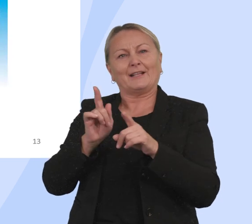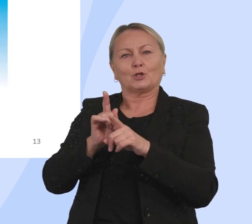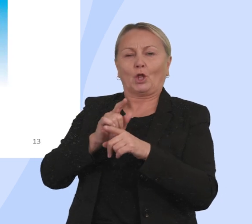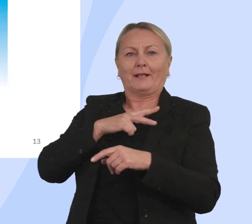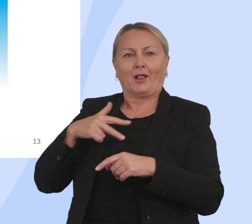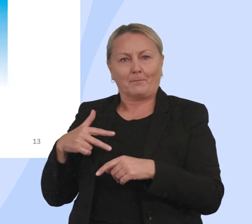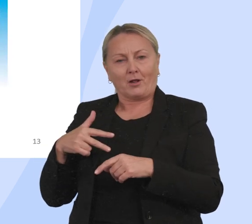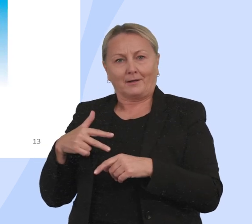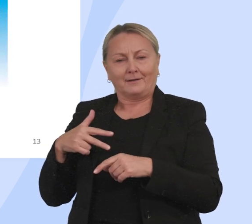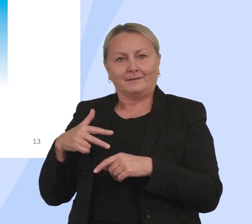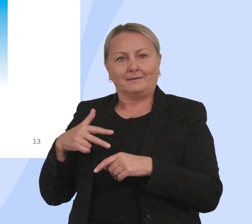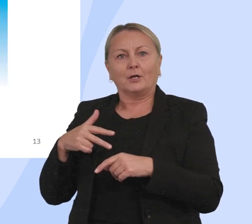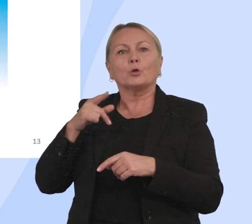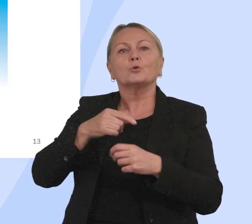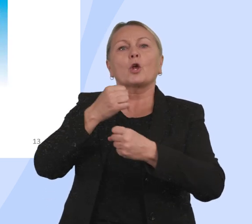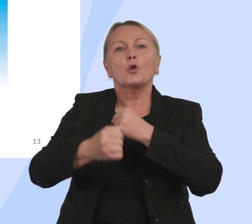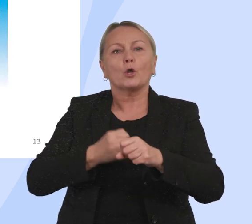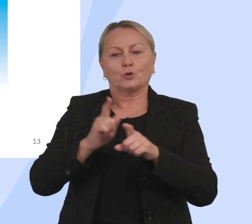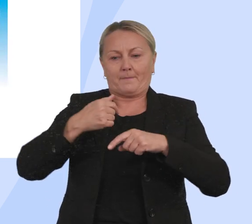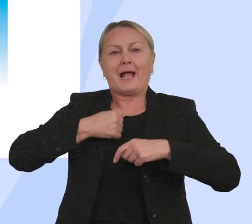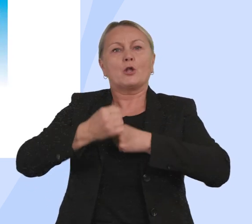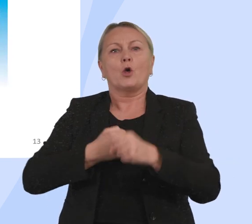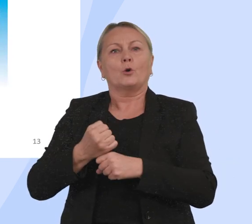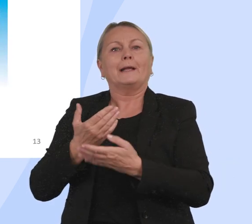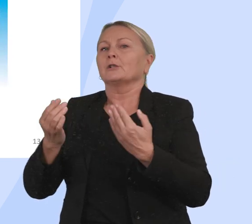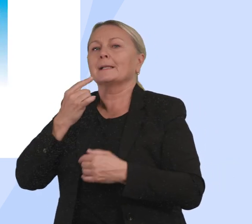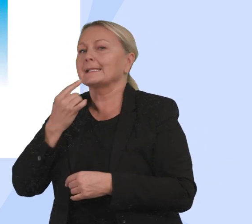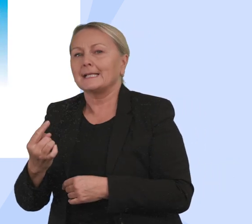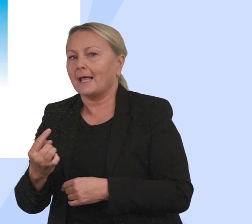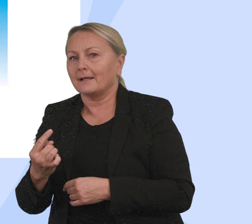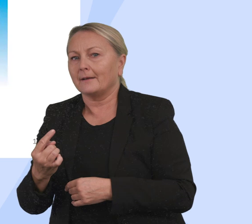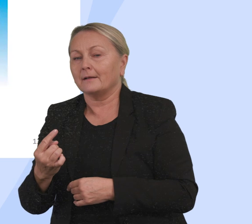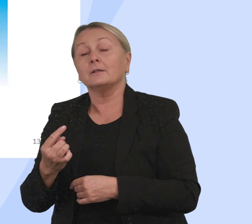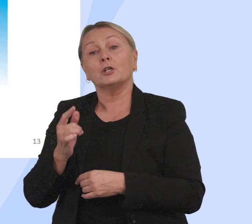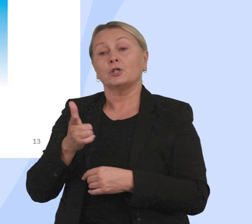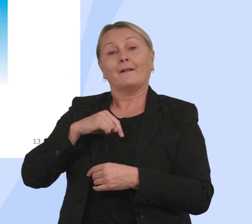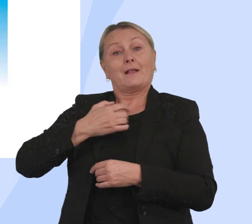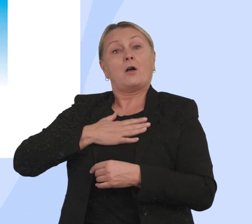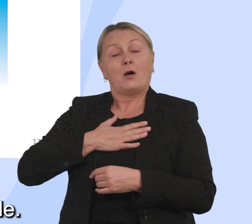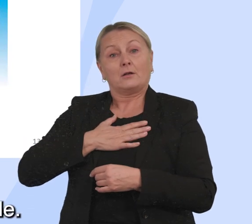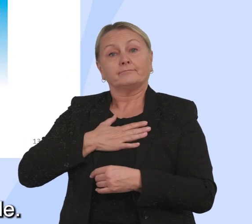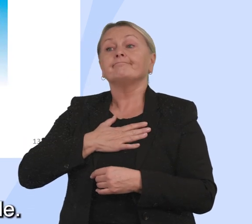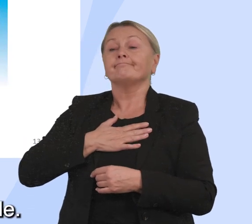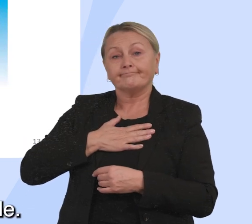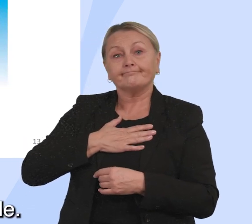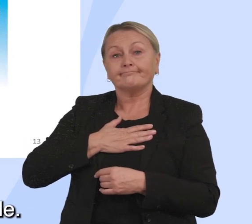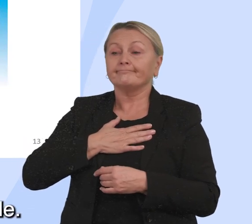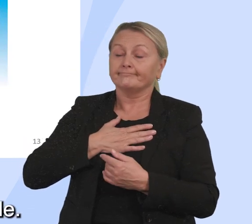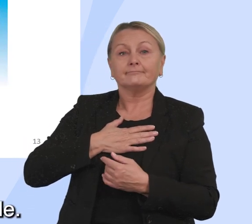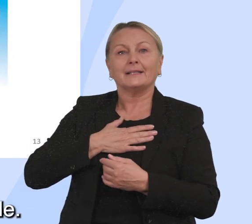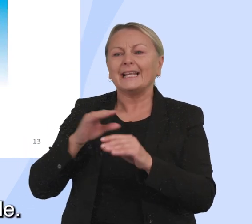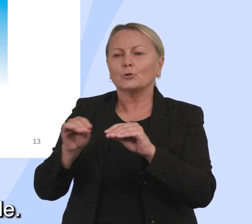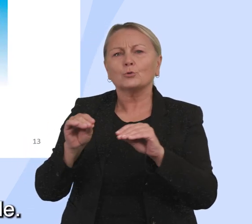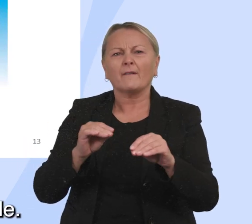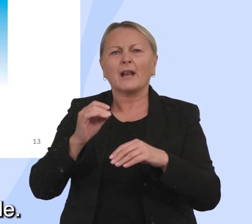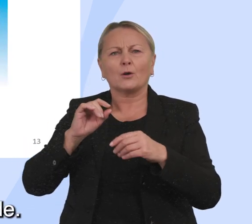Du skal gøre, som jeg gør, og ikke som jeg siger. Fordi at det, vi kommer til at sige, og instruktionerne, de kan være komplekse og svære at